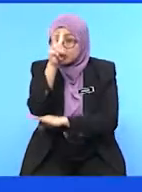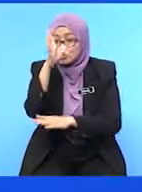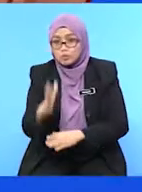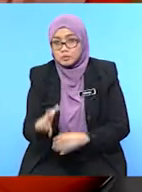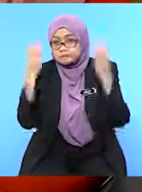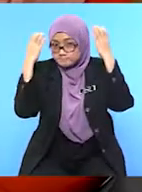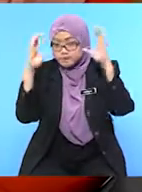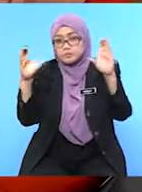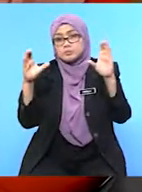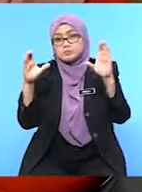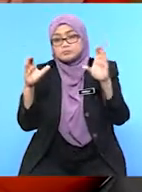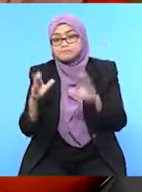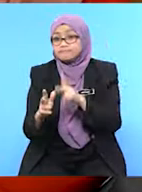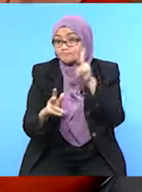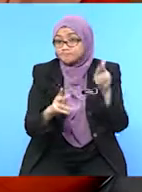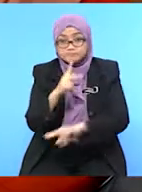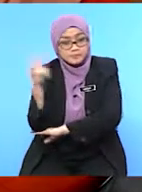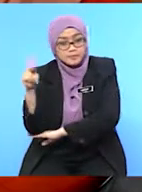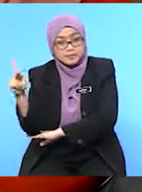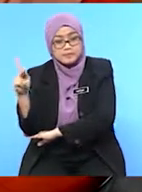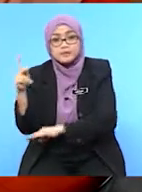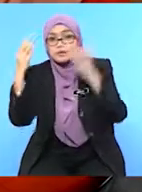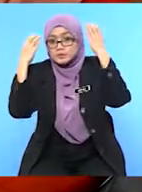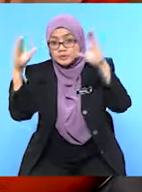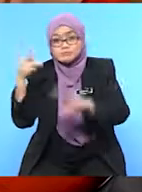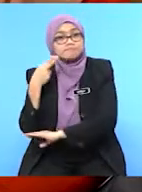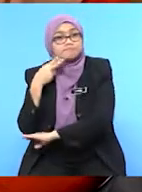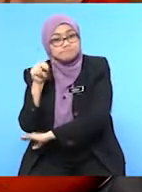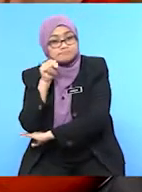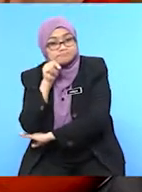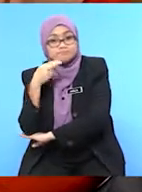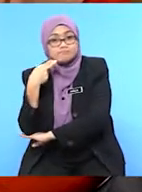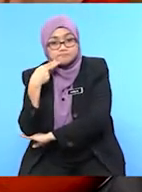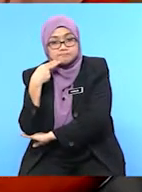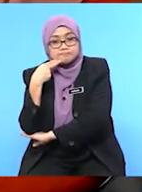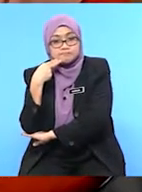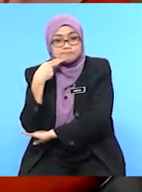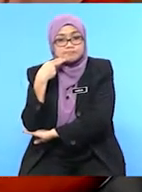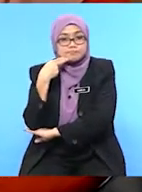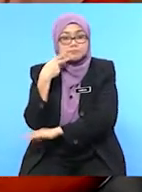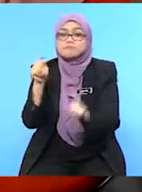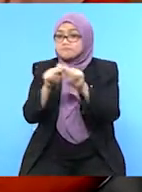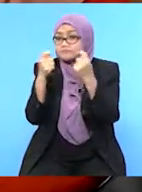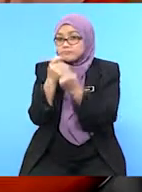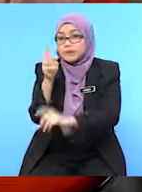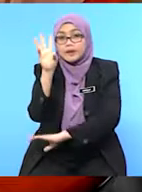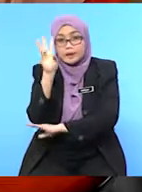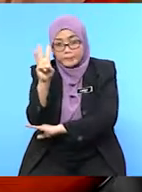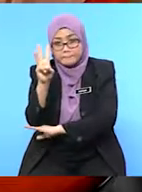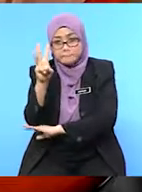baik di sebelah kanan saya Advent yang pertama yaitu chegou Nurhana Binti Maimun dari pusat Vietnam